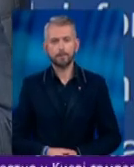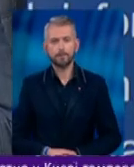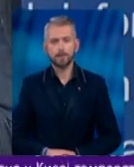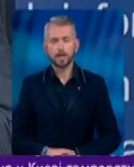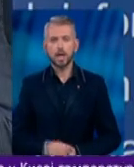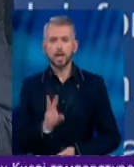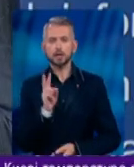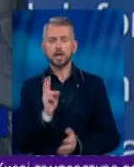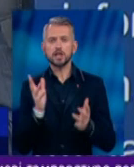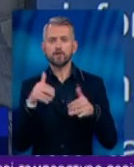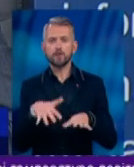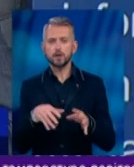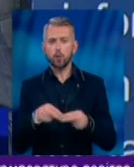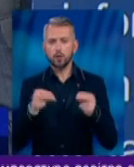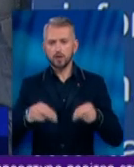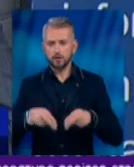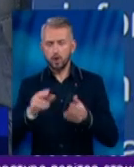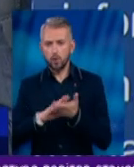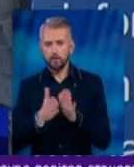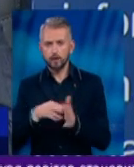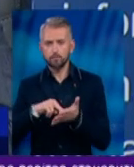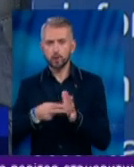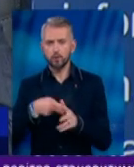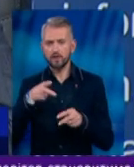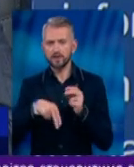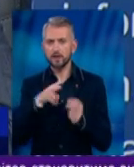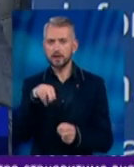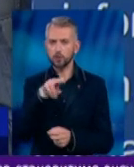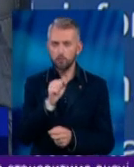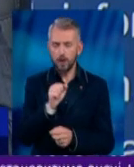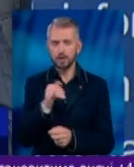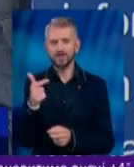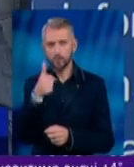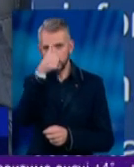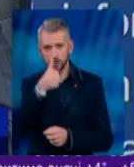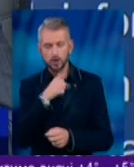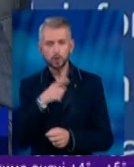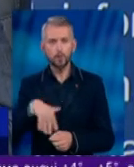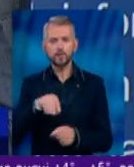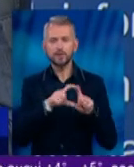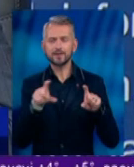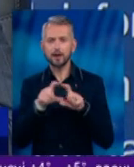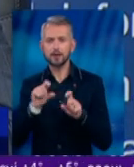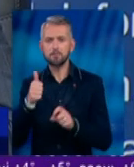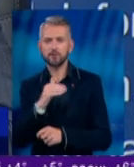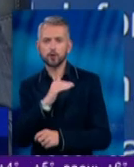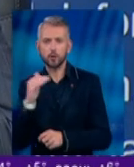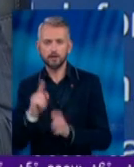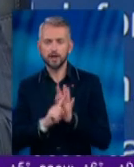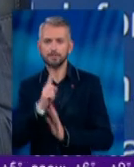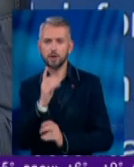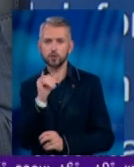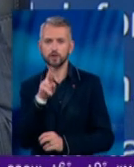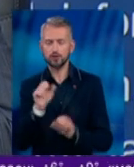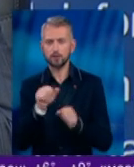Третя хвиля укладення договорів планується наприкінці листопада і в грудні, для того, щоб всі заклади первинки з 1 січня